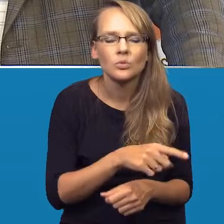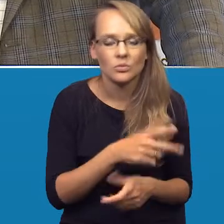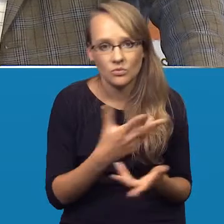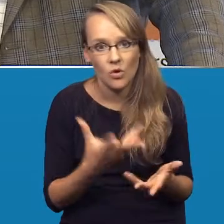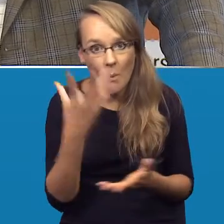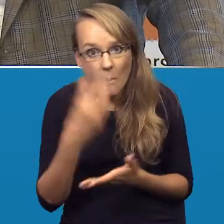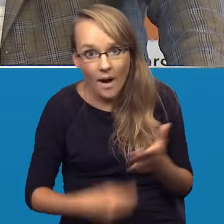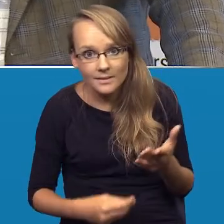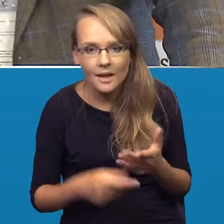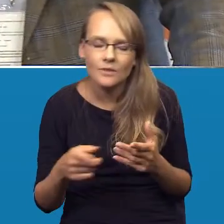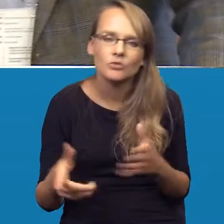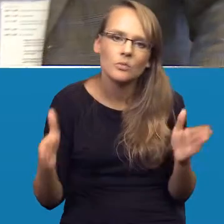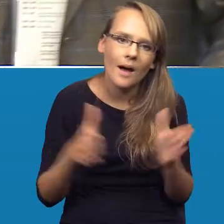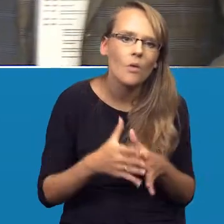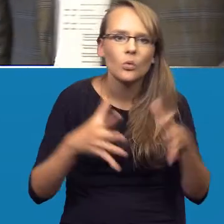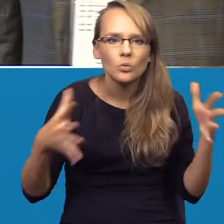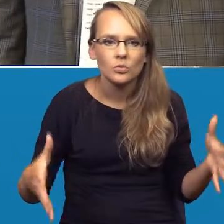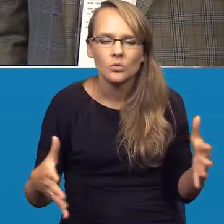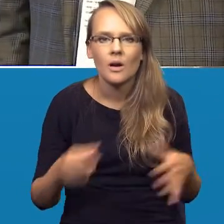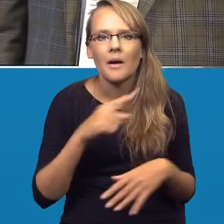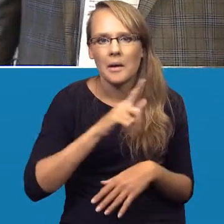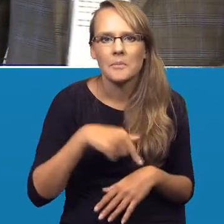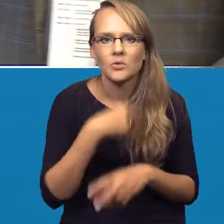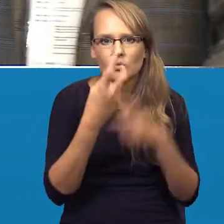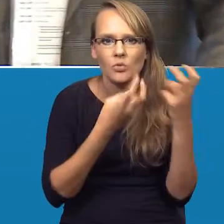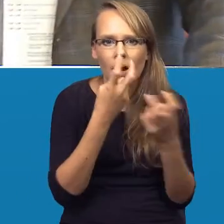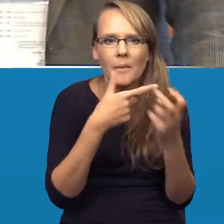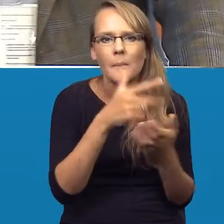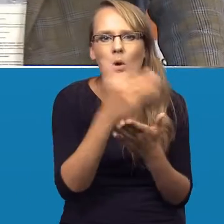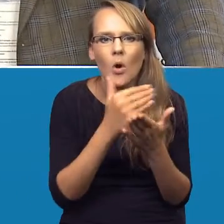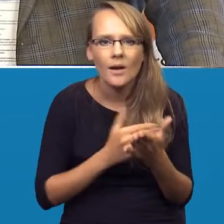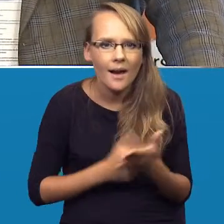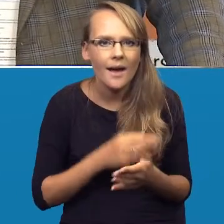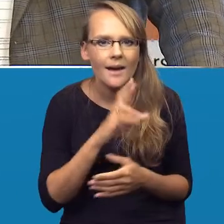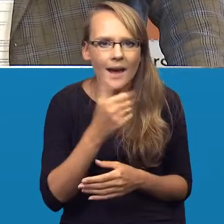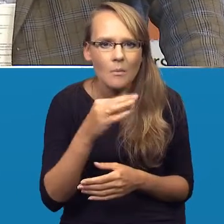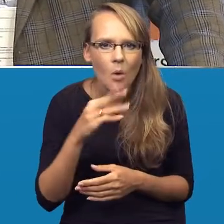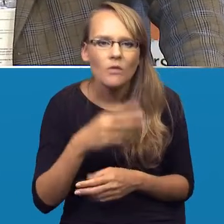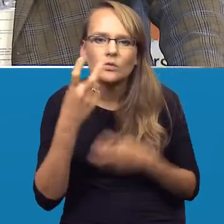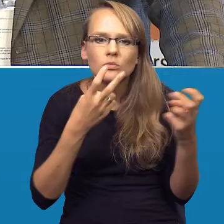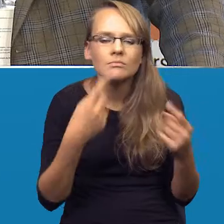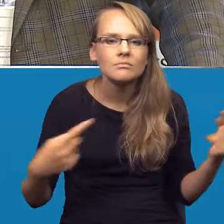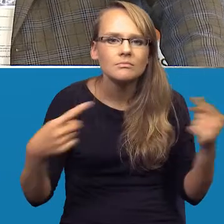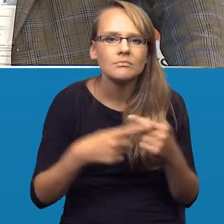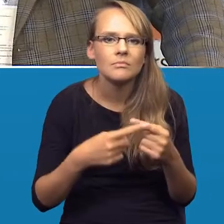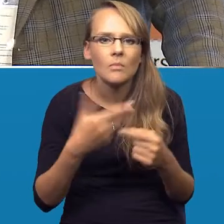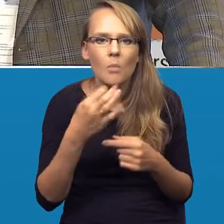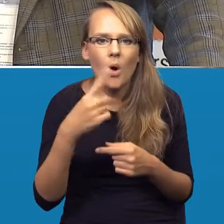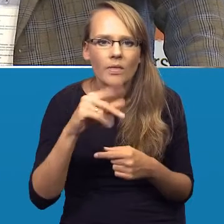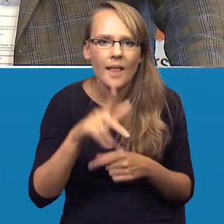opłacalność. I tutaj też szukamy, jeżeli chodzi o programy ramowe, odpowiednich modeli biznesowych